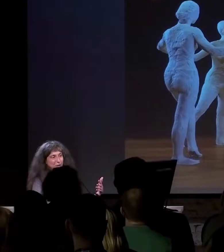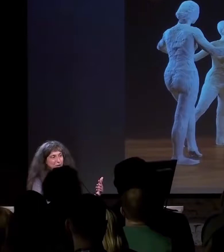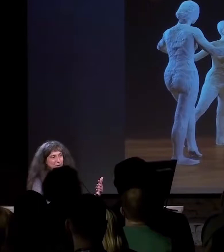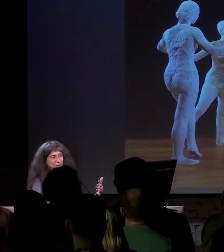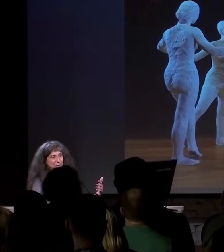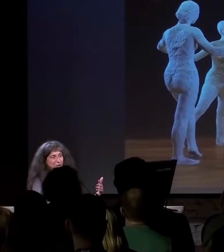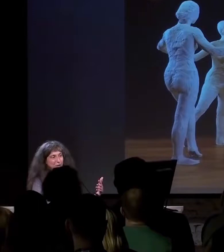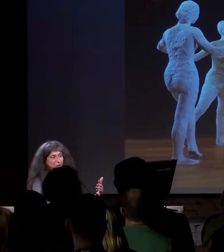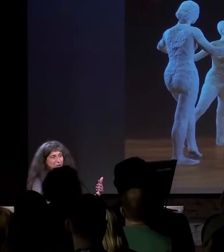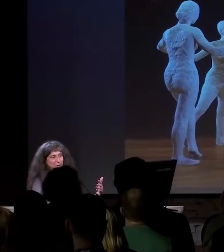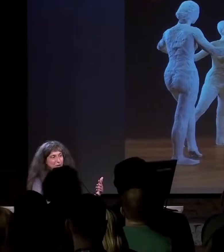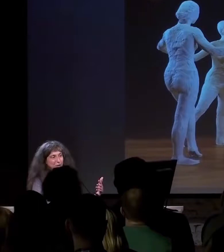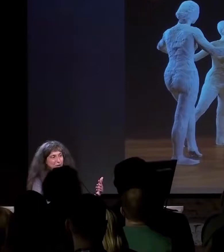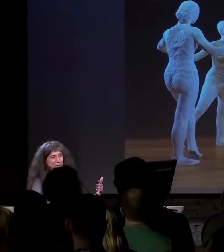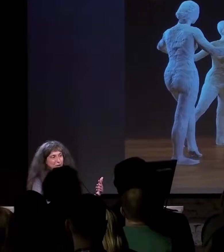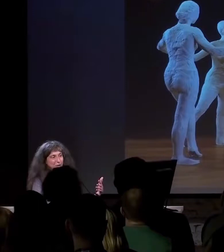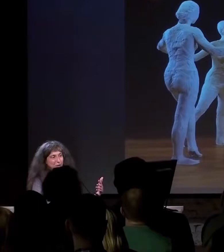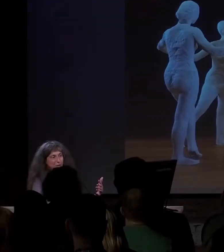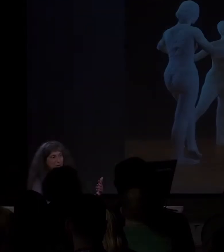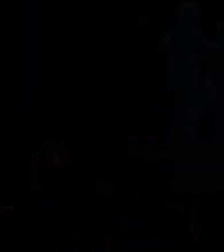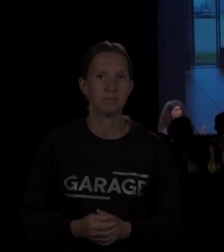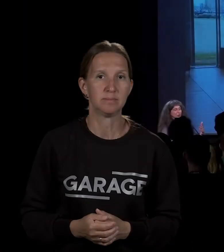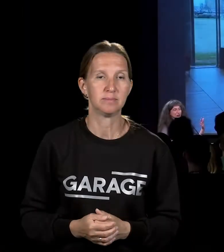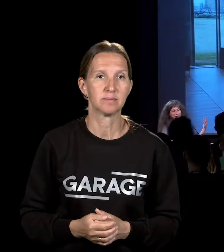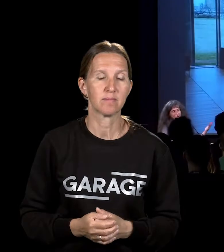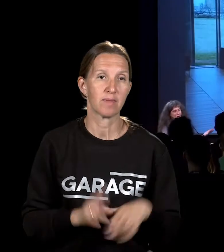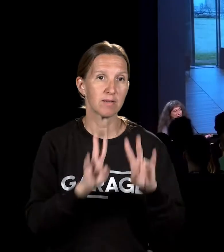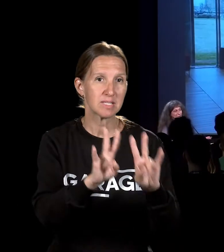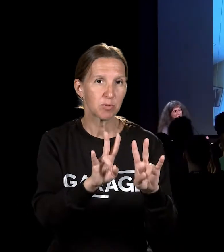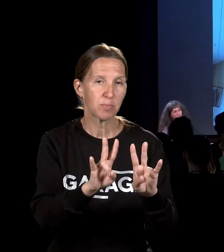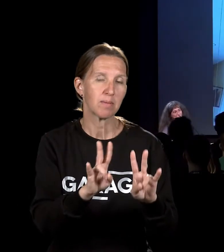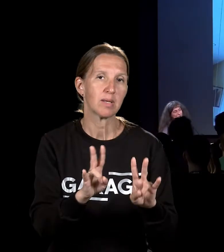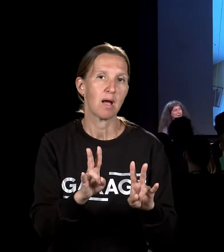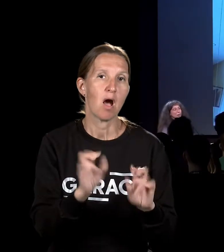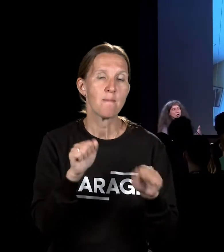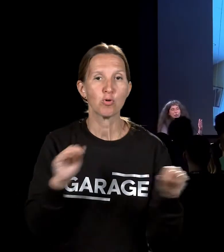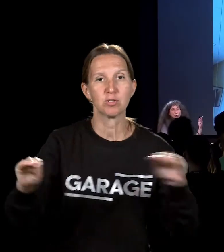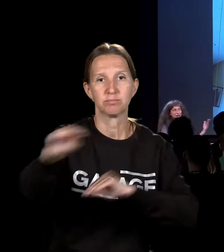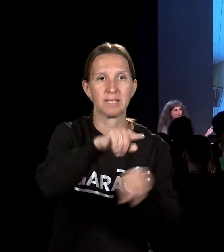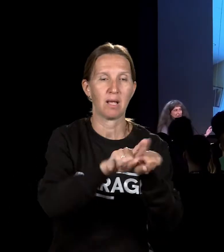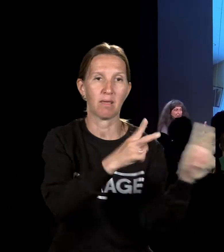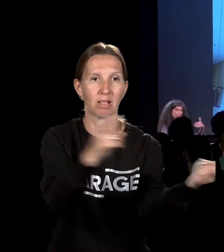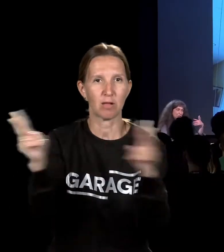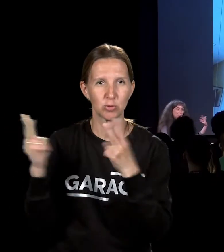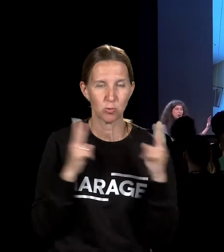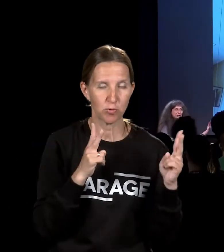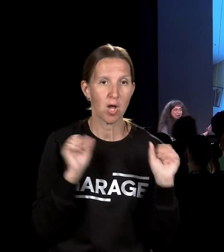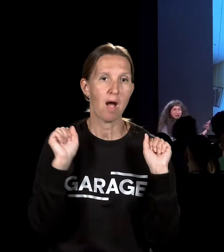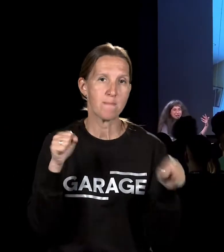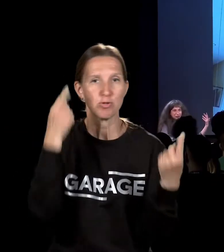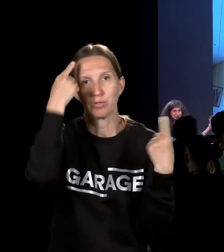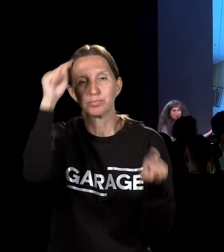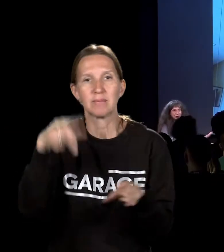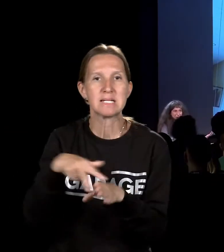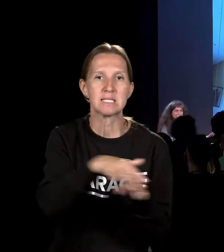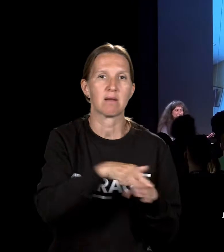людей. Она выполнена реалистично, в натуральную величину. Можно выстроить вот таких танцовщиц, можно вообще сделать трюк, сделать